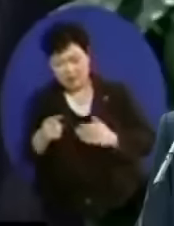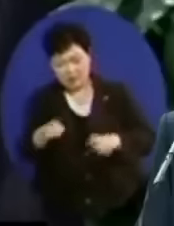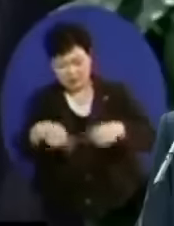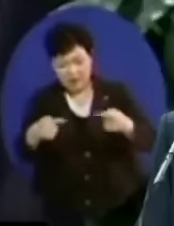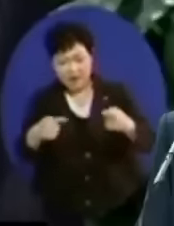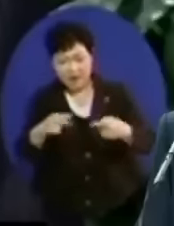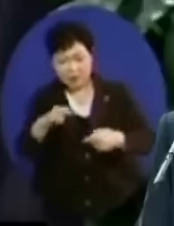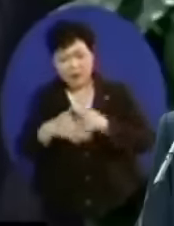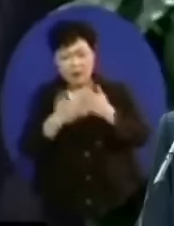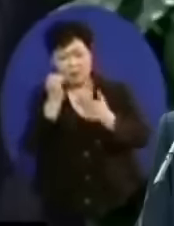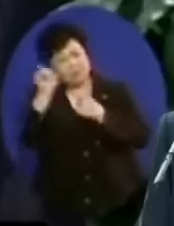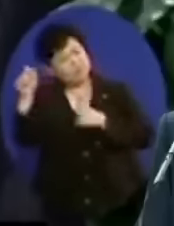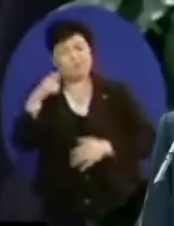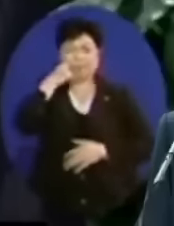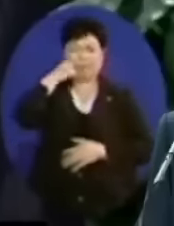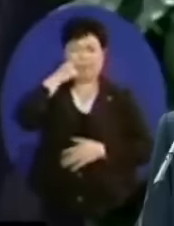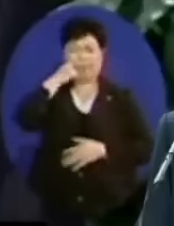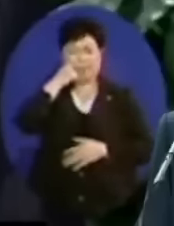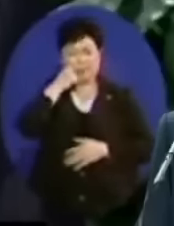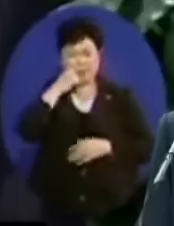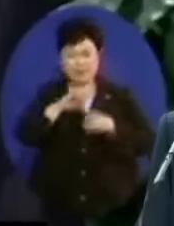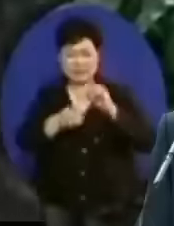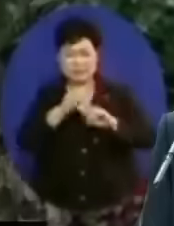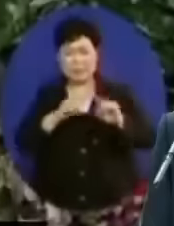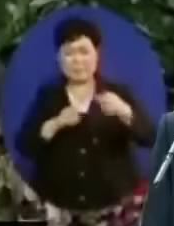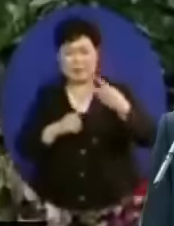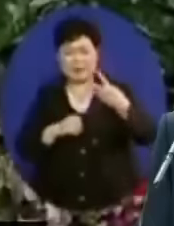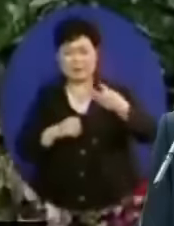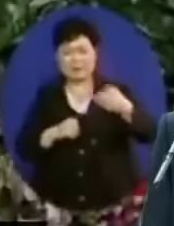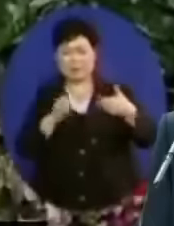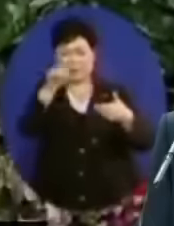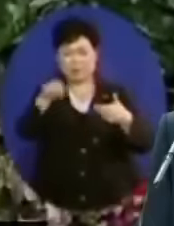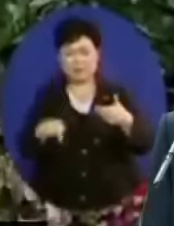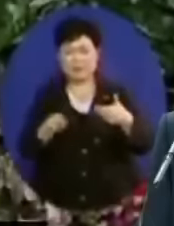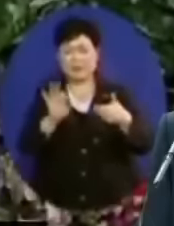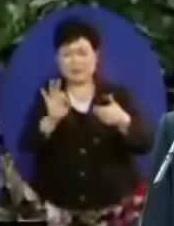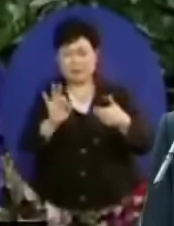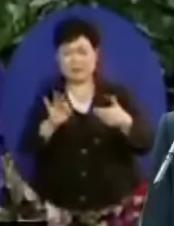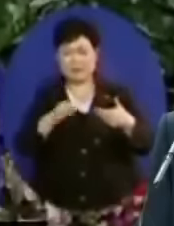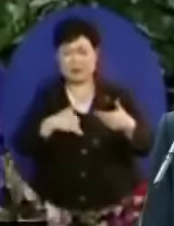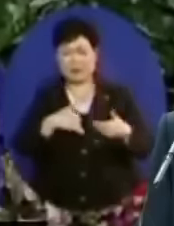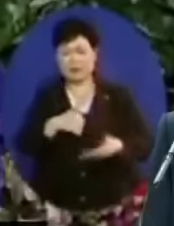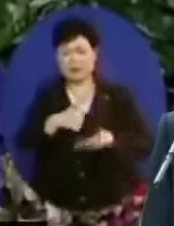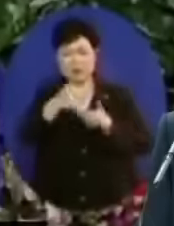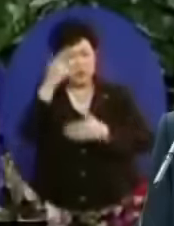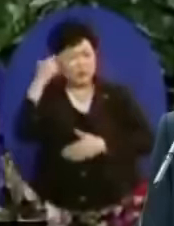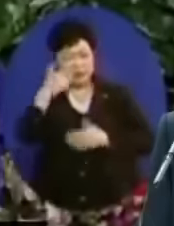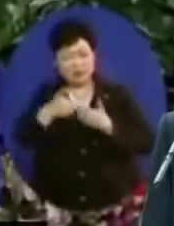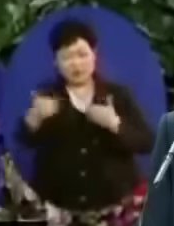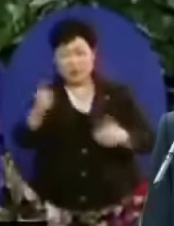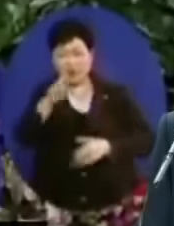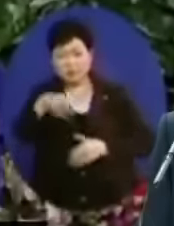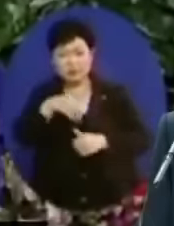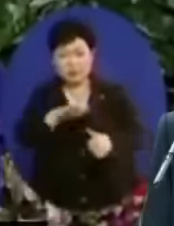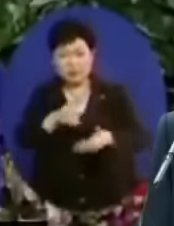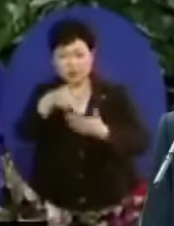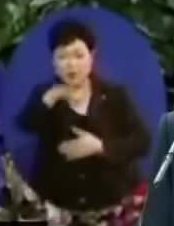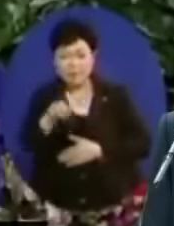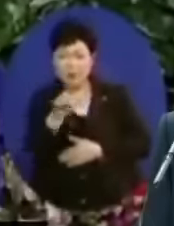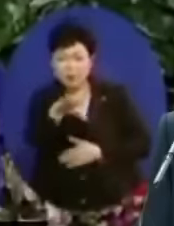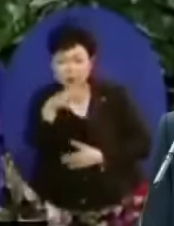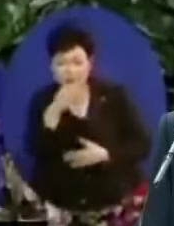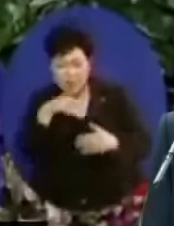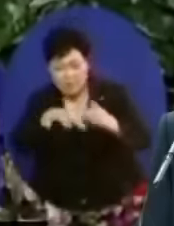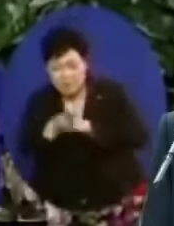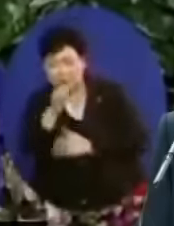하나님을 피할 수 없습니다. 시편 139편 7절로 10절에 내가 주의 영을 떠나 어디로 가며 주의 앞에서 어디로